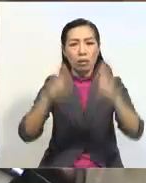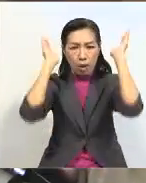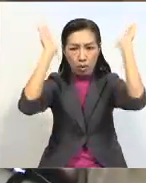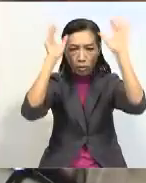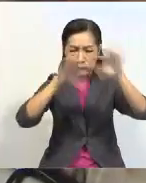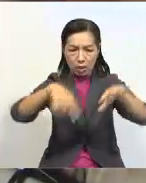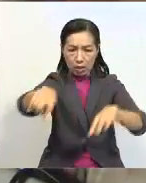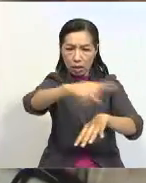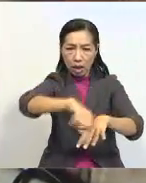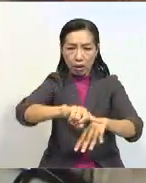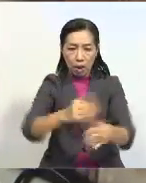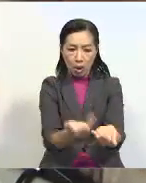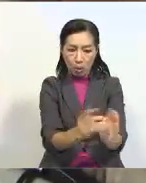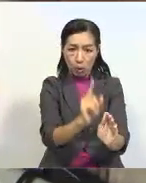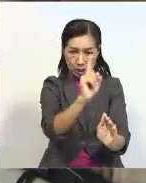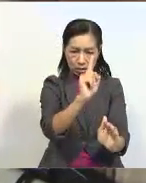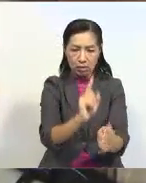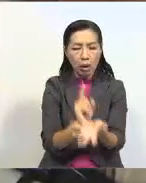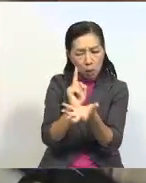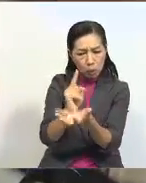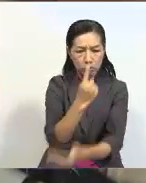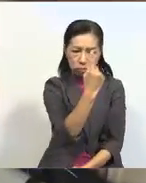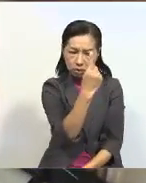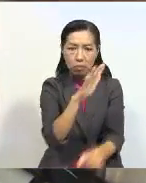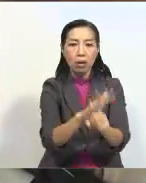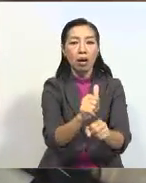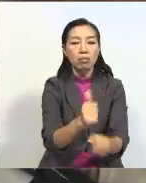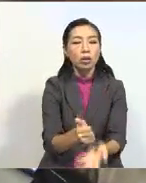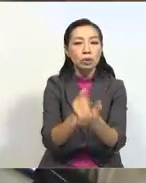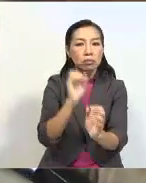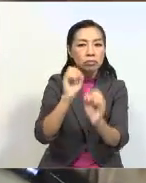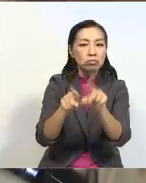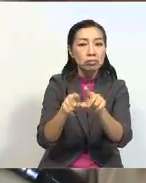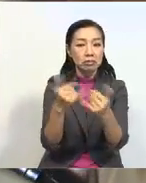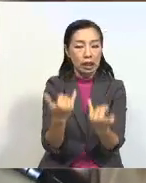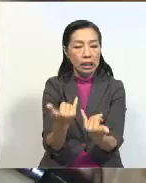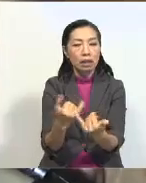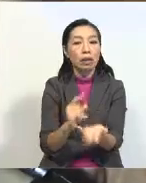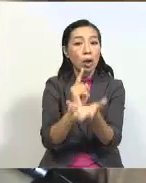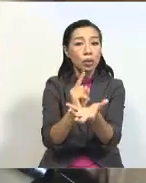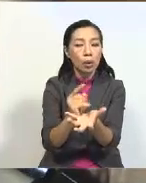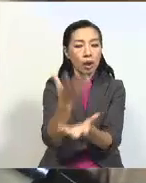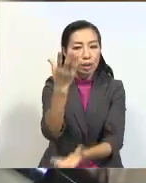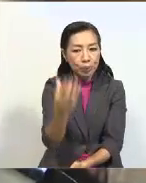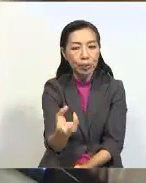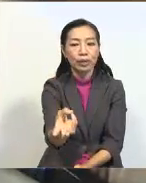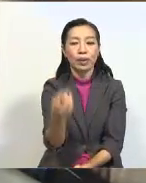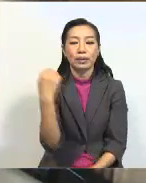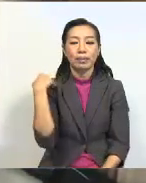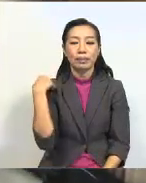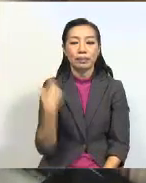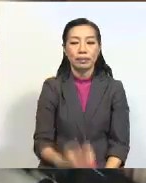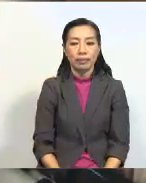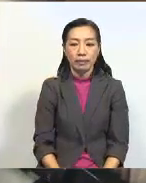การลอยกระทงโดย1ครอบครัว1กระทงนะคะก็จะเป็นการลดจำนวนกระทงนะคะที่จะลอยในแม่น้ำต่างๆได้ด้วยน